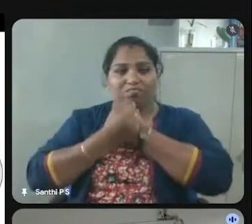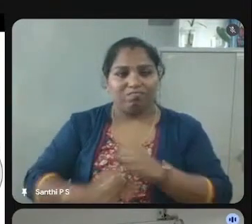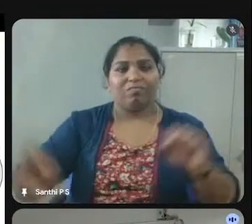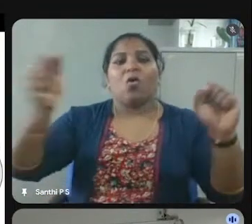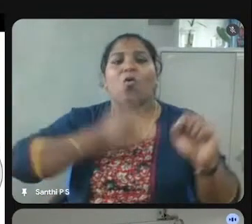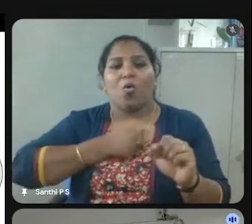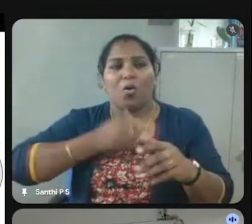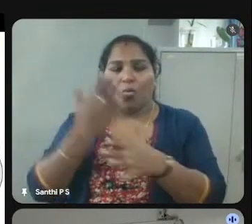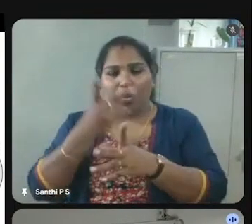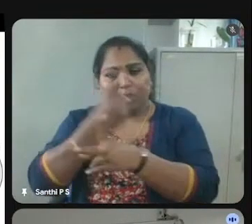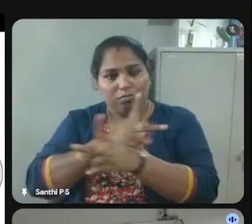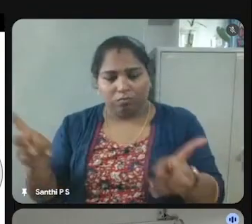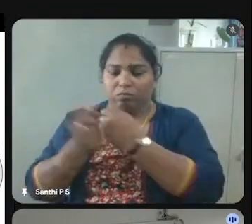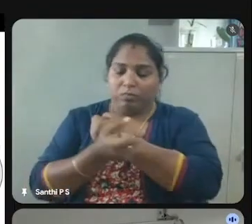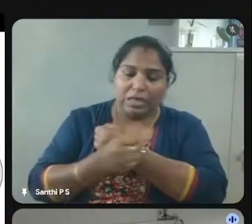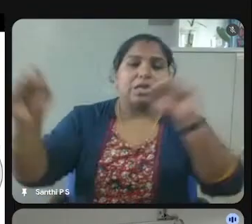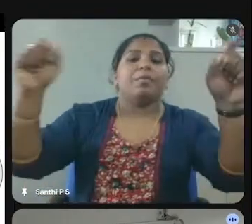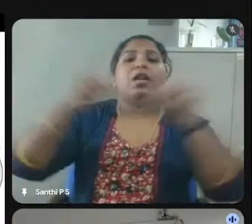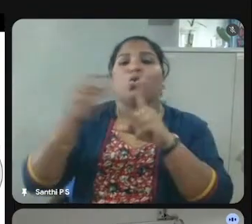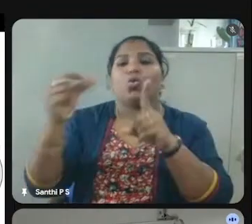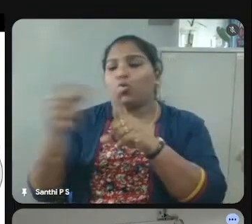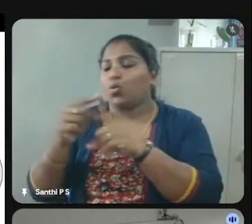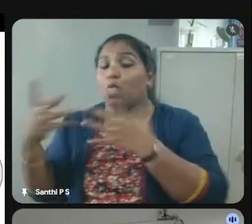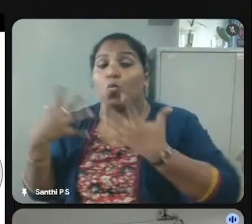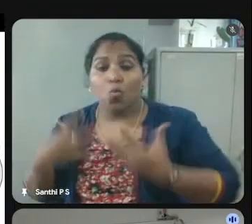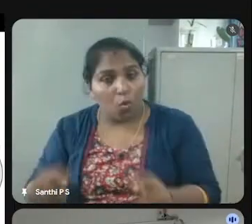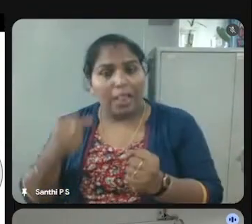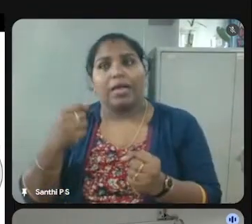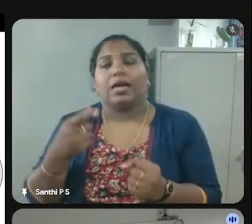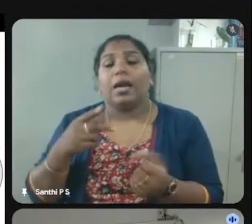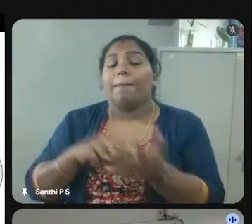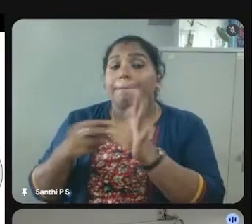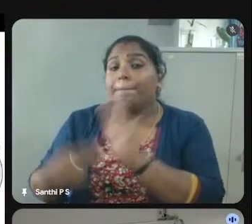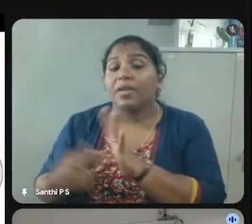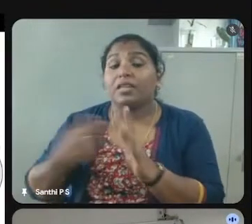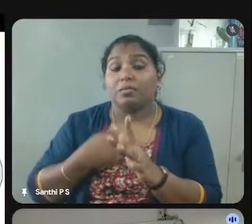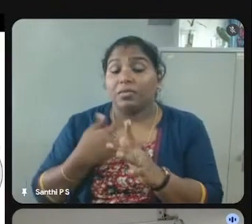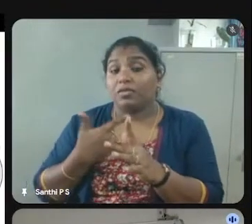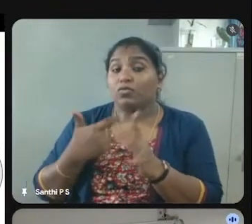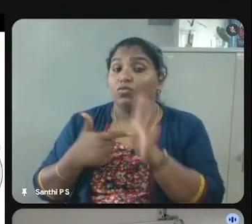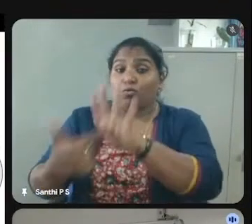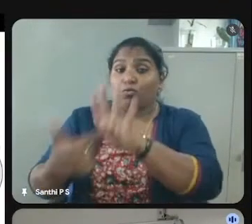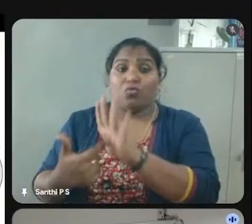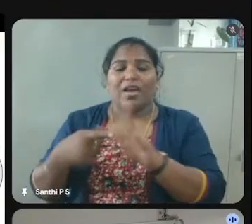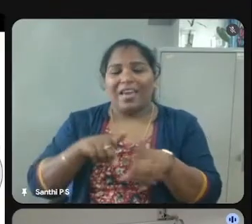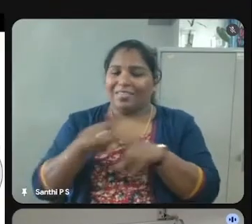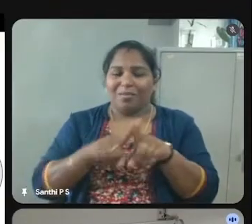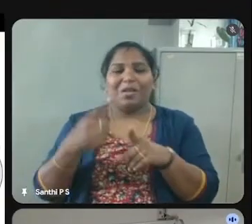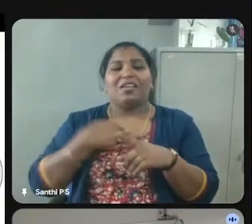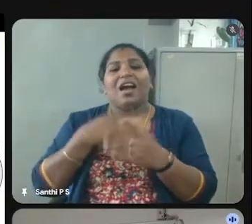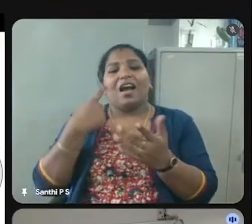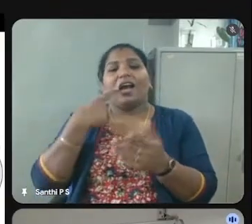അവനവൻ തന്നെ ചെയ്യുന്ന കാര്യത്തിൽ നമുക്ക് അവരെ പ്രാപ്തരാക്കുന്നതിനൊക്കെയും നമ്മൾ കൊടുക്കുന്നതിന്റെ എക്സാമ്പിൾസ് ആണ്. ഞാൻ ആദ്യം പറഞ്ഞു, നമ്മളാണ് അവരുടെ